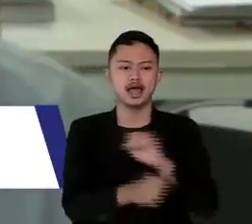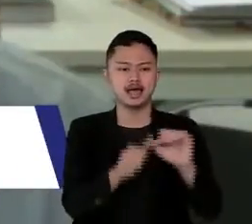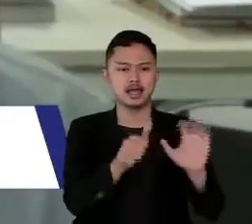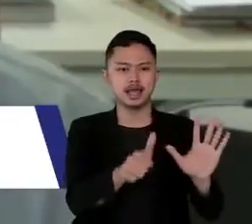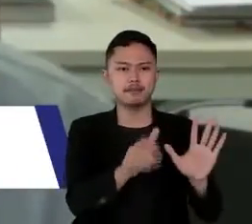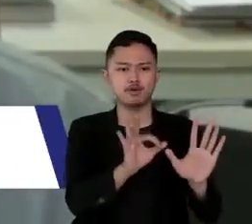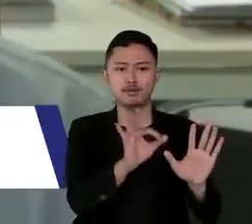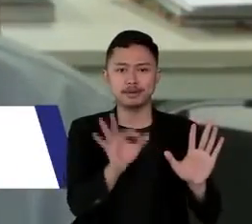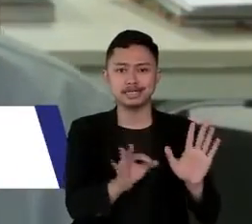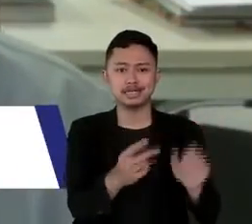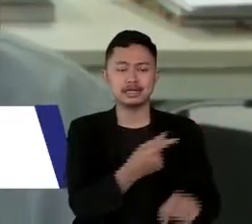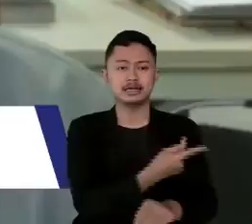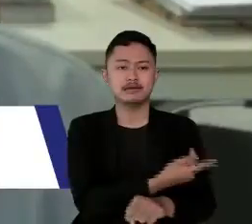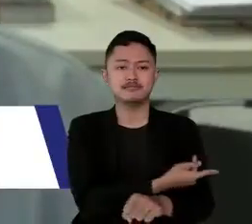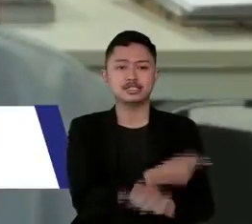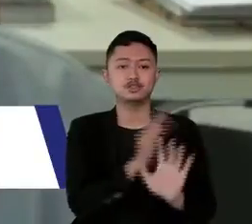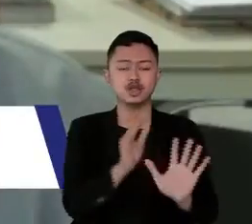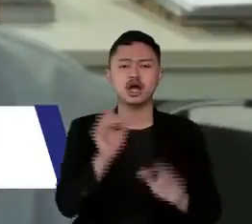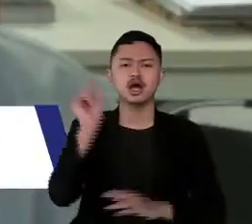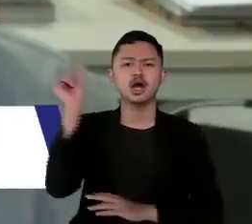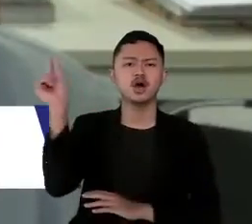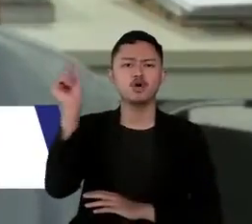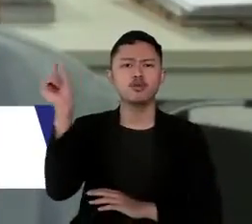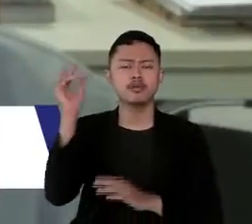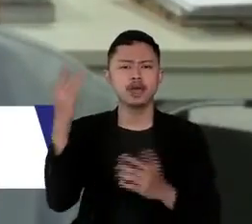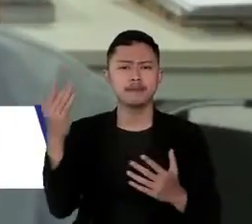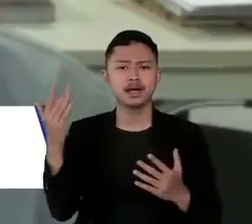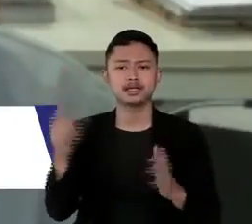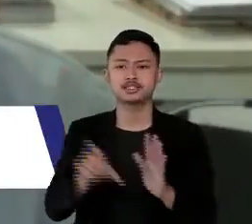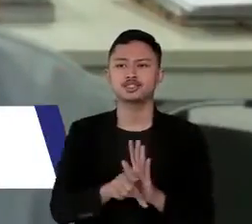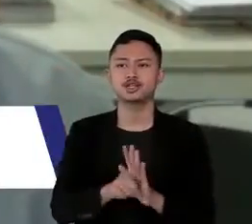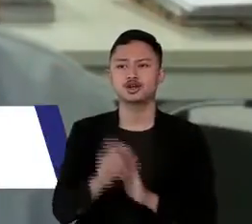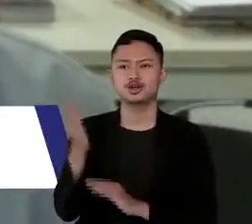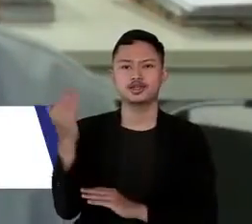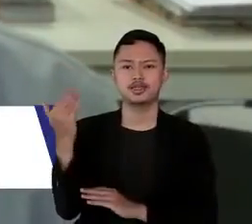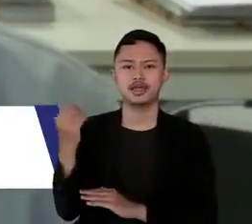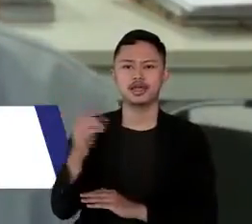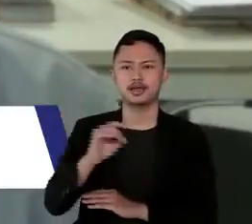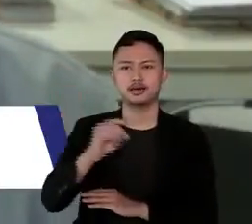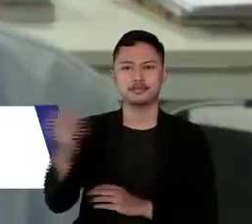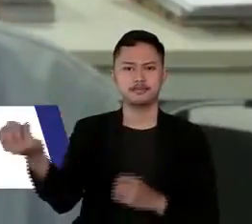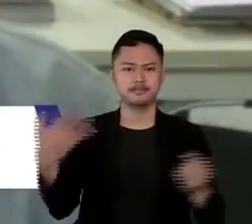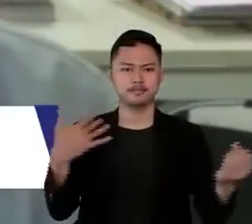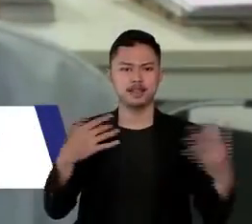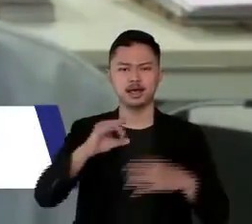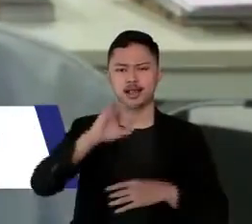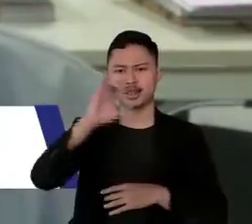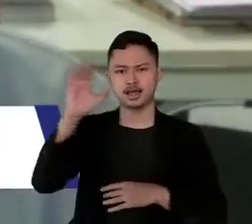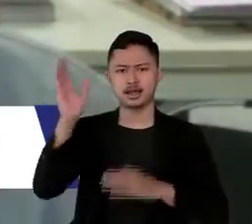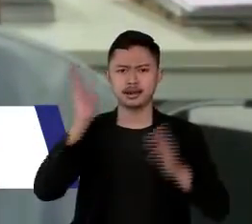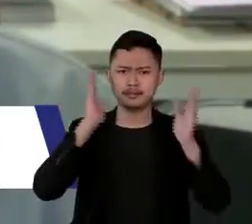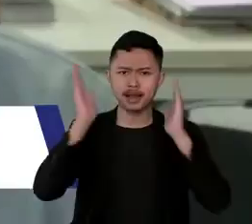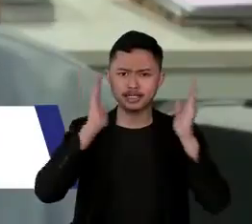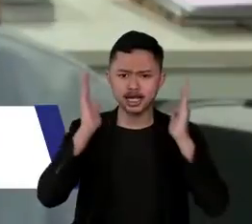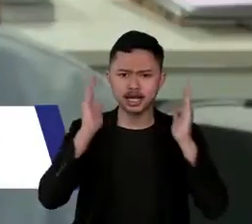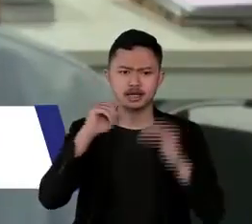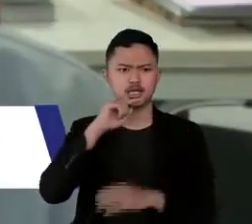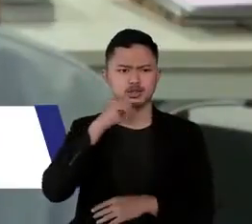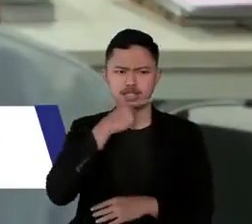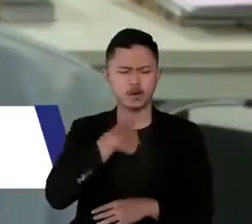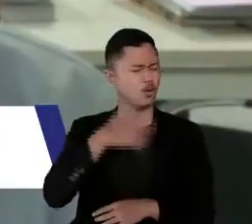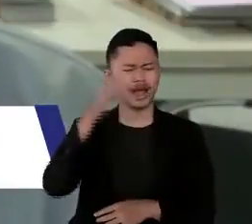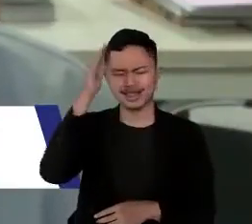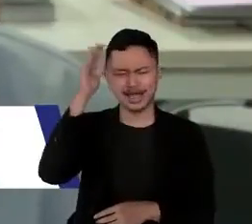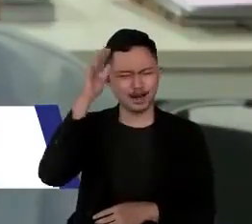60% umumnya kecuali tadi walini software dingin dan Malaysia yang saya tidak tahu